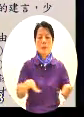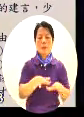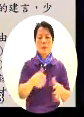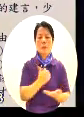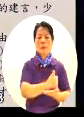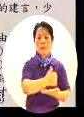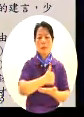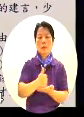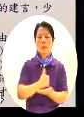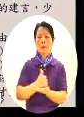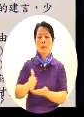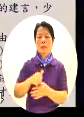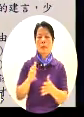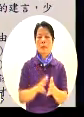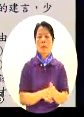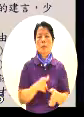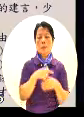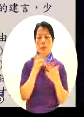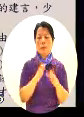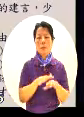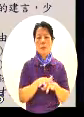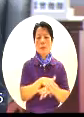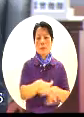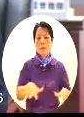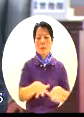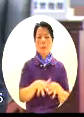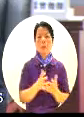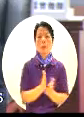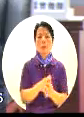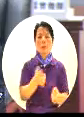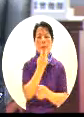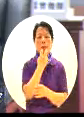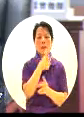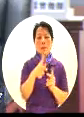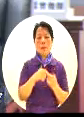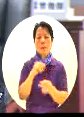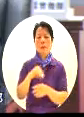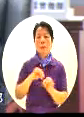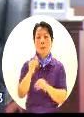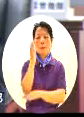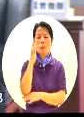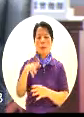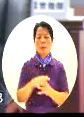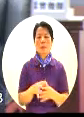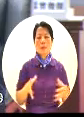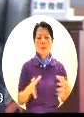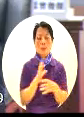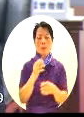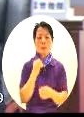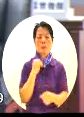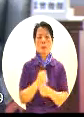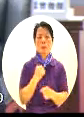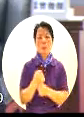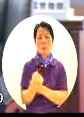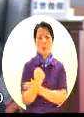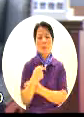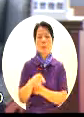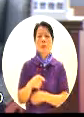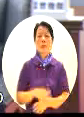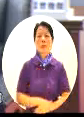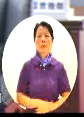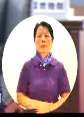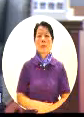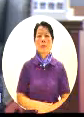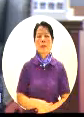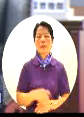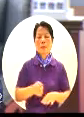输系统哈，啊，这个也是讲是中央甲地方哈共同打拼的成果哈。